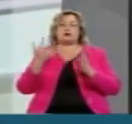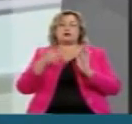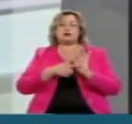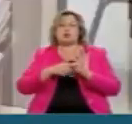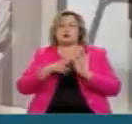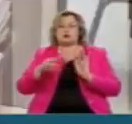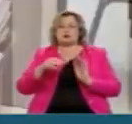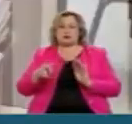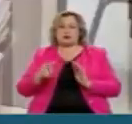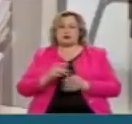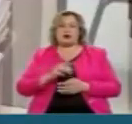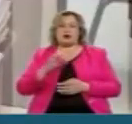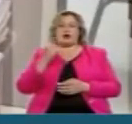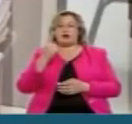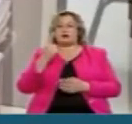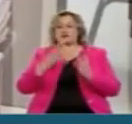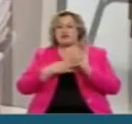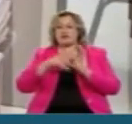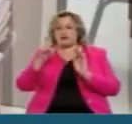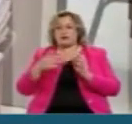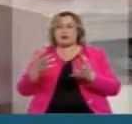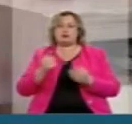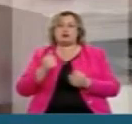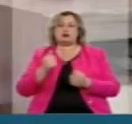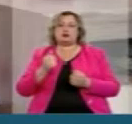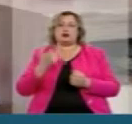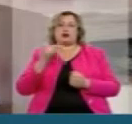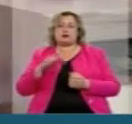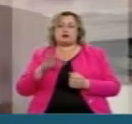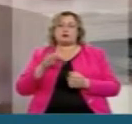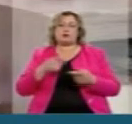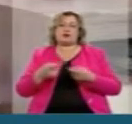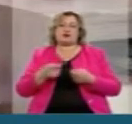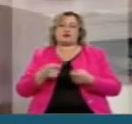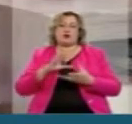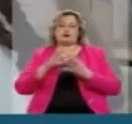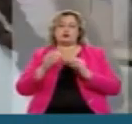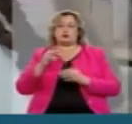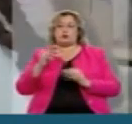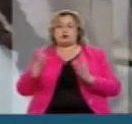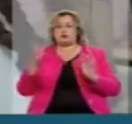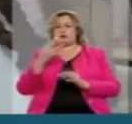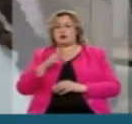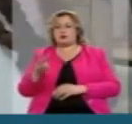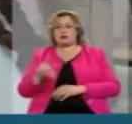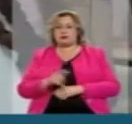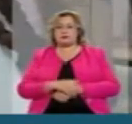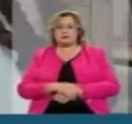үкіметтен жалпы көлемі 4 миллион теңгеден асатын қайтарымсыз грант ұсынылған. Айдын Шайкенов, Манарбек Қосқолов, Қостанай телеарнасы.